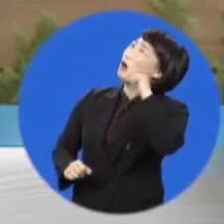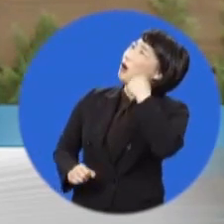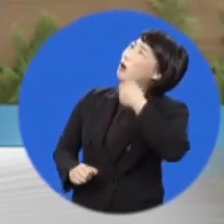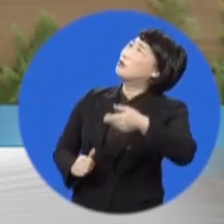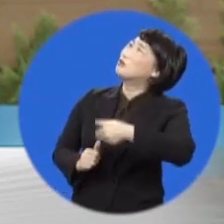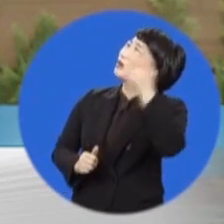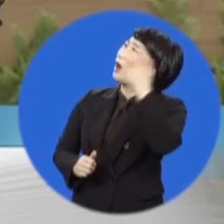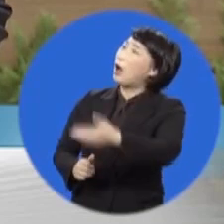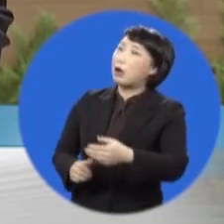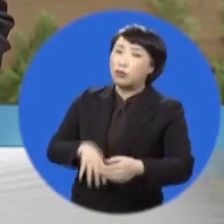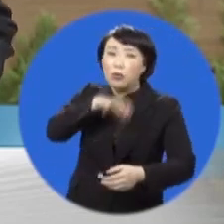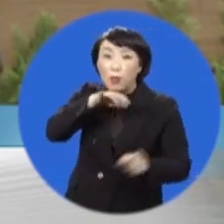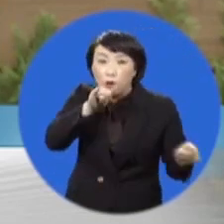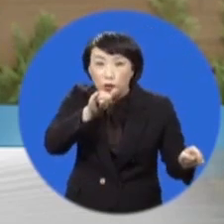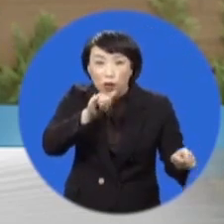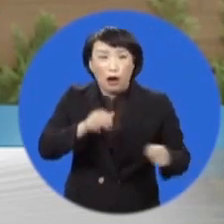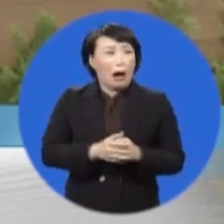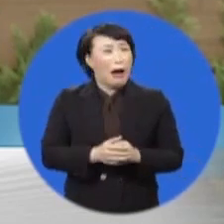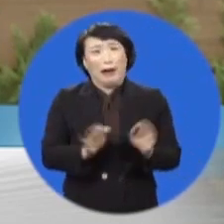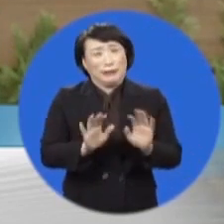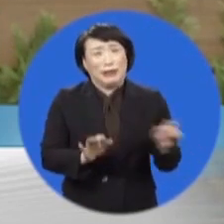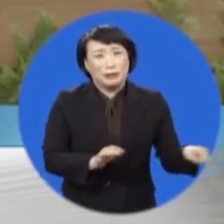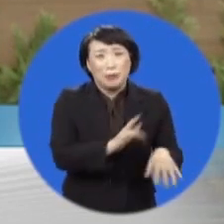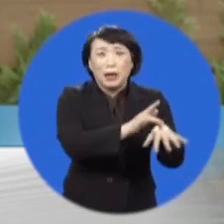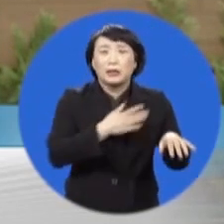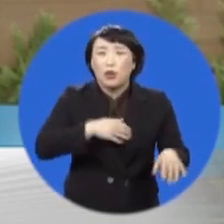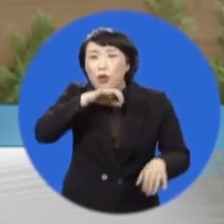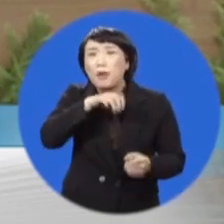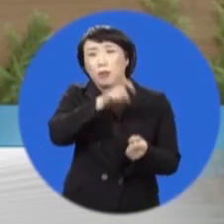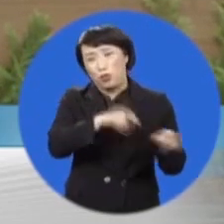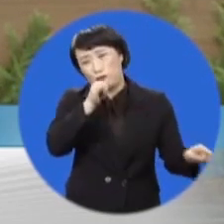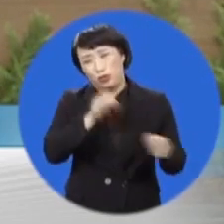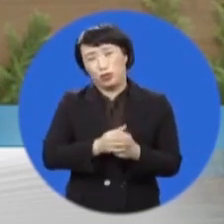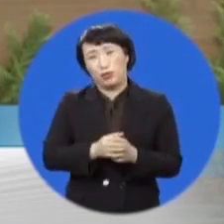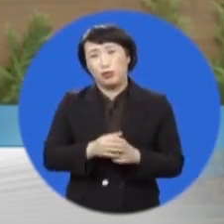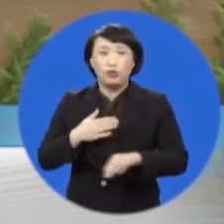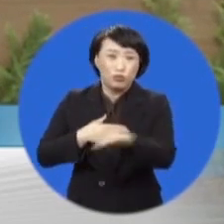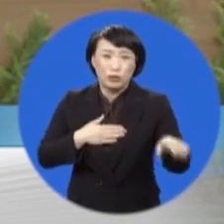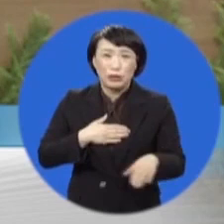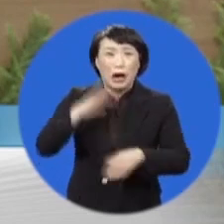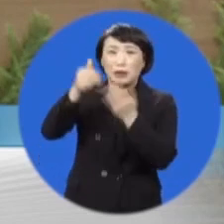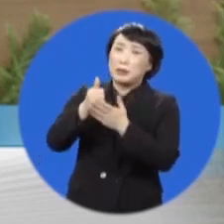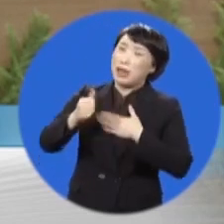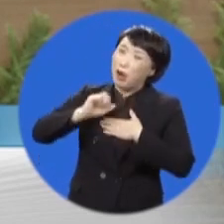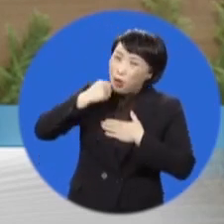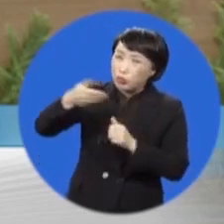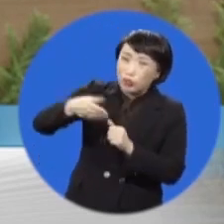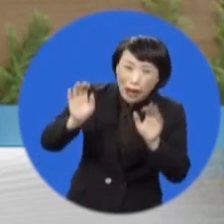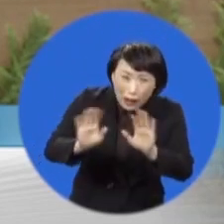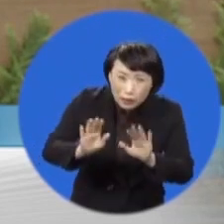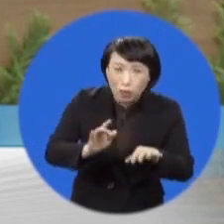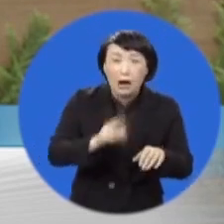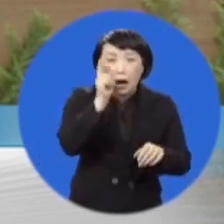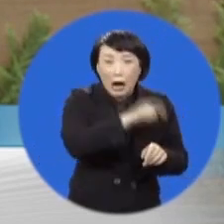힘든게 하십니까 라고 원망한다 이 말이야 요놈이 원 막의 만든다 이 말입니다 우리는 하나님이 나는 승리하는 것이